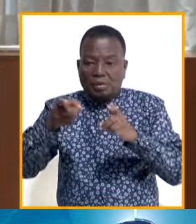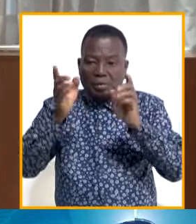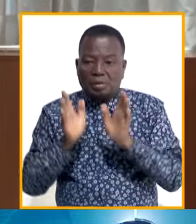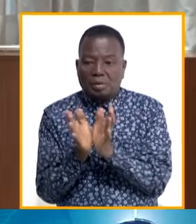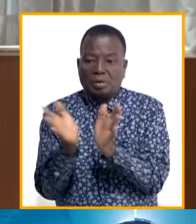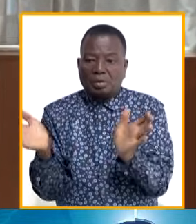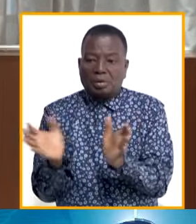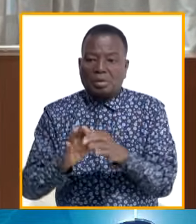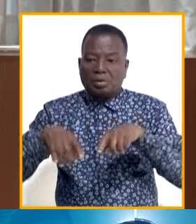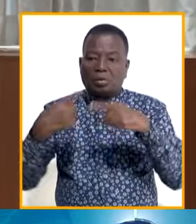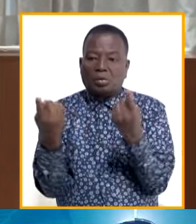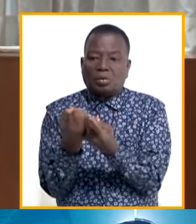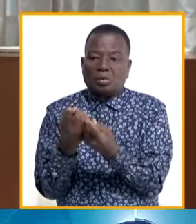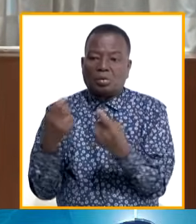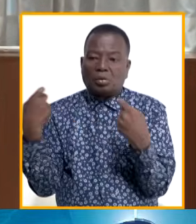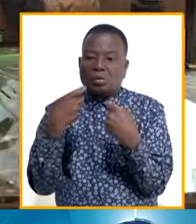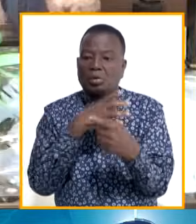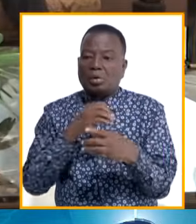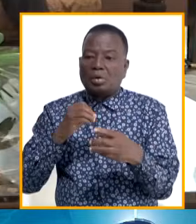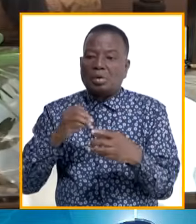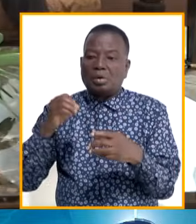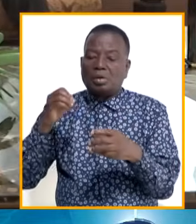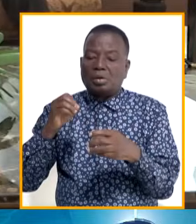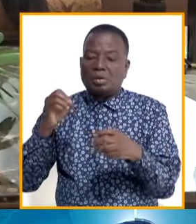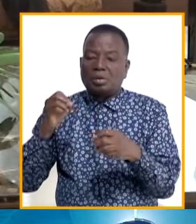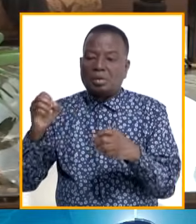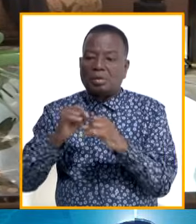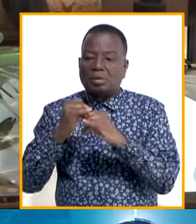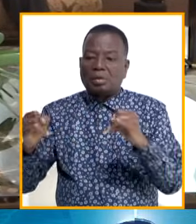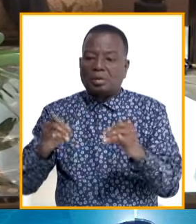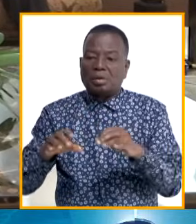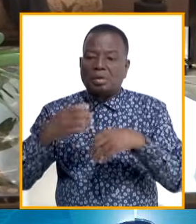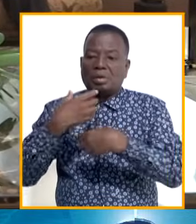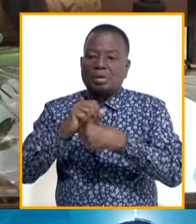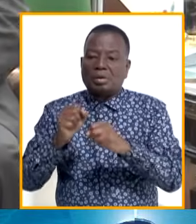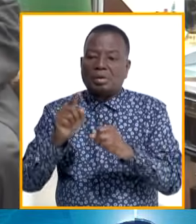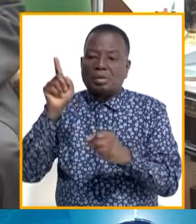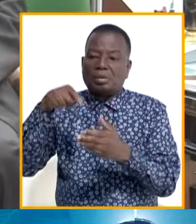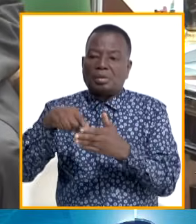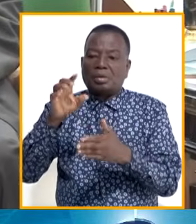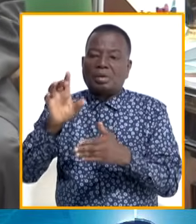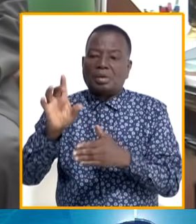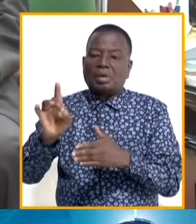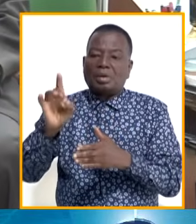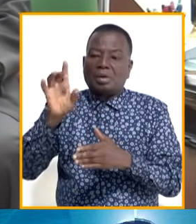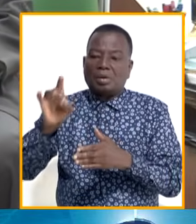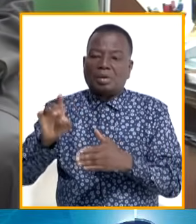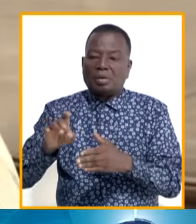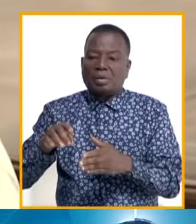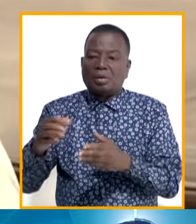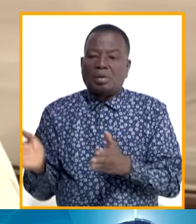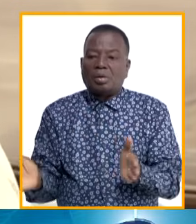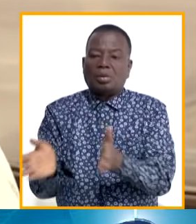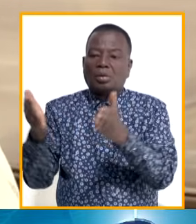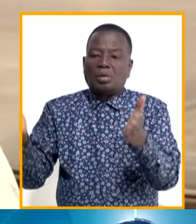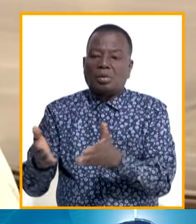général de Gulf Engineering. L'entreprise allemande créée en 1988 encourage l'amélioration des conditions